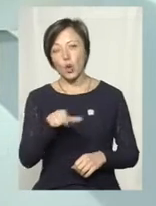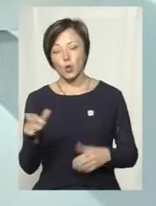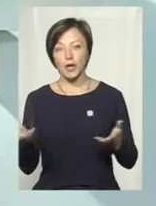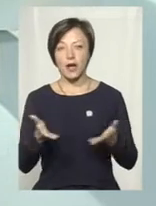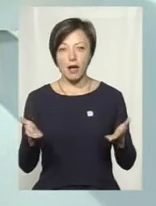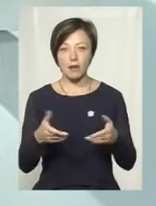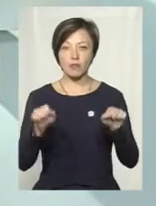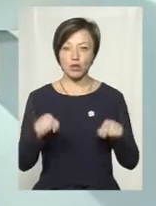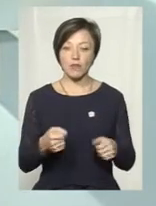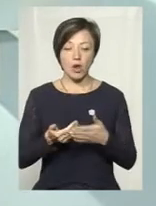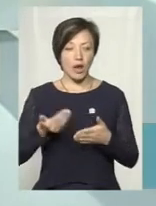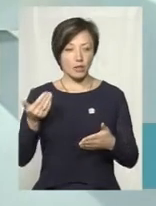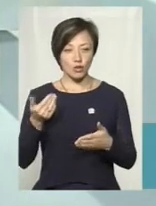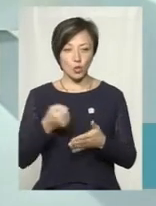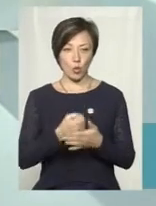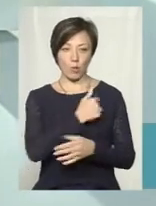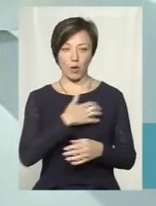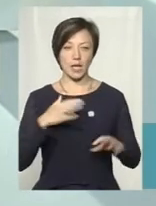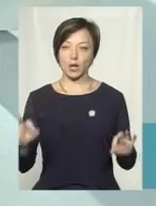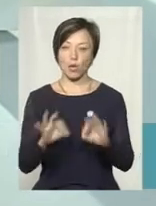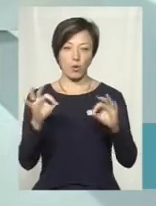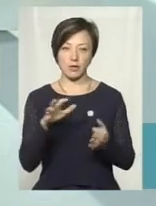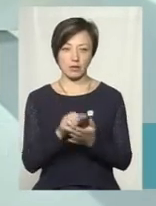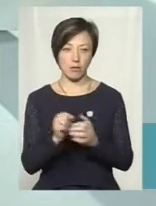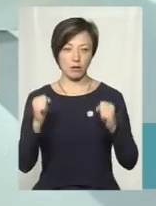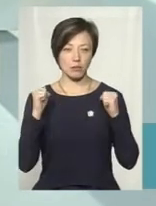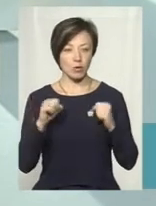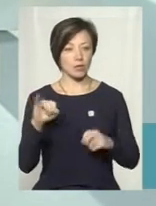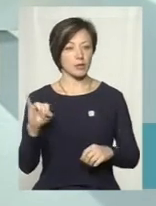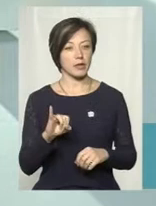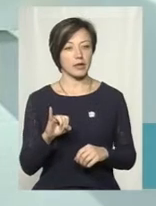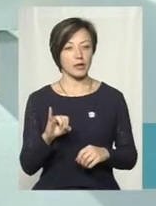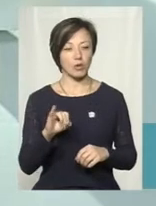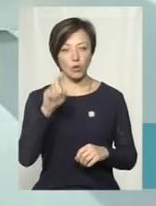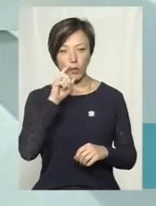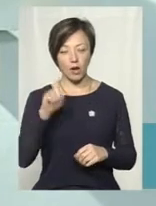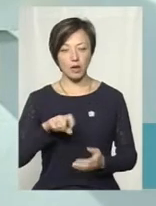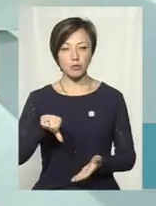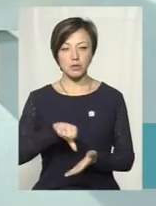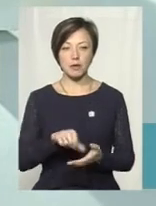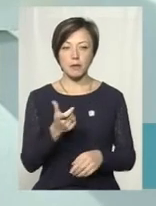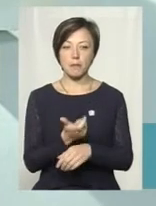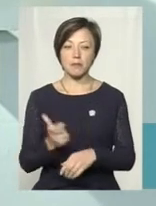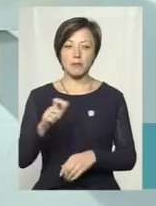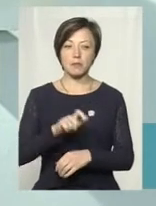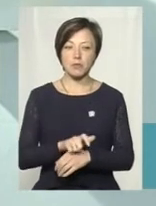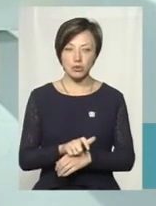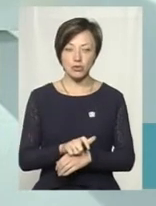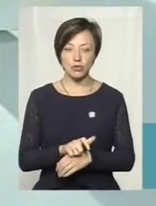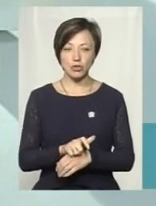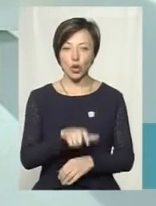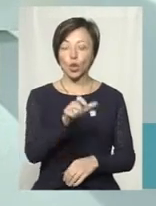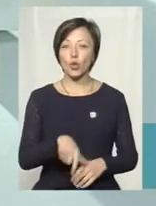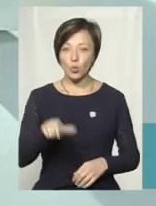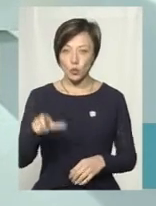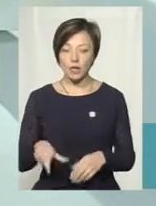до поранення не займалися ніколи спортом. І Україну представляли здебільшого ті